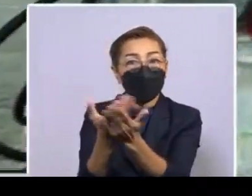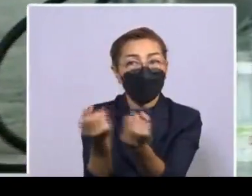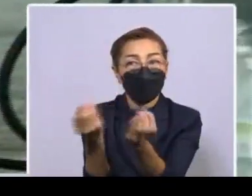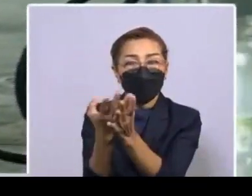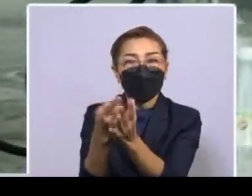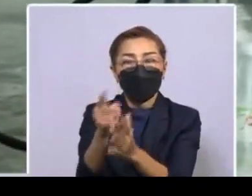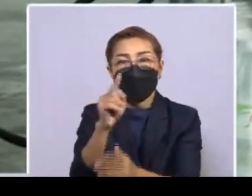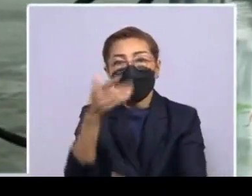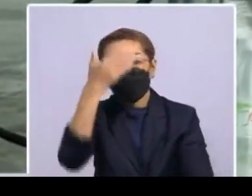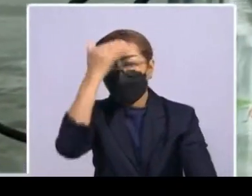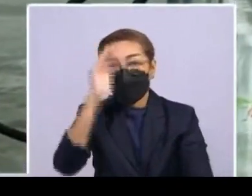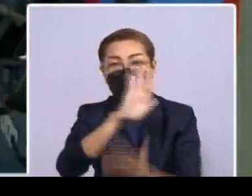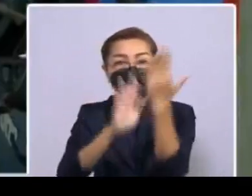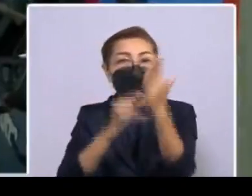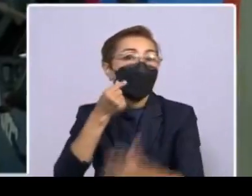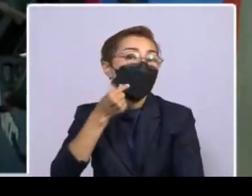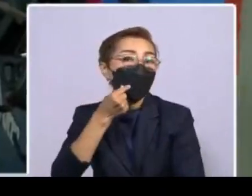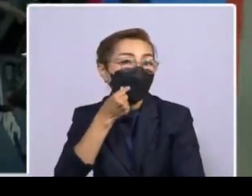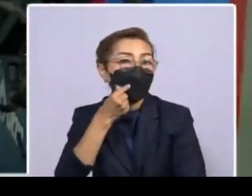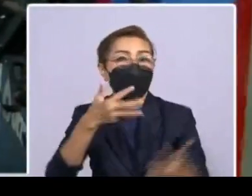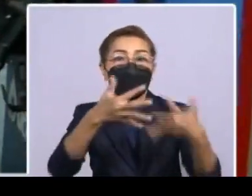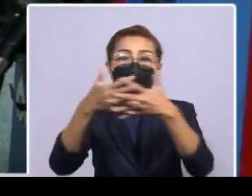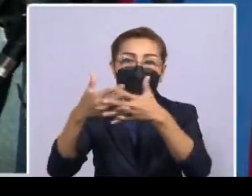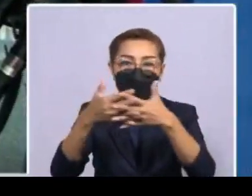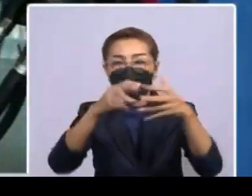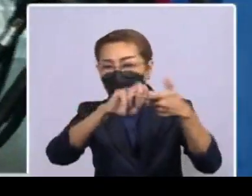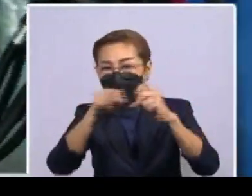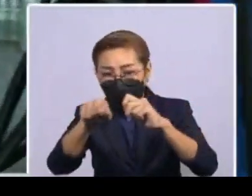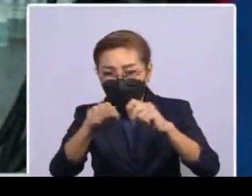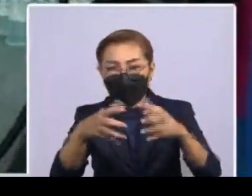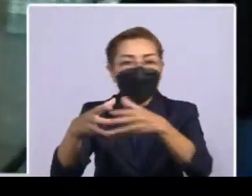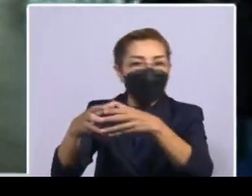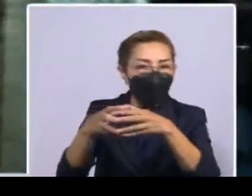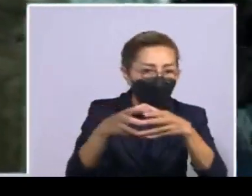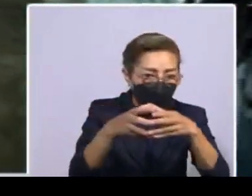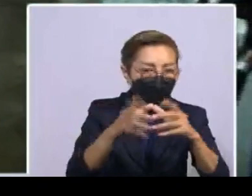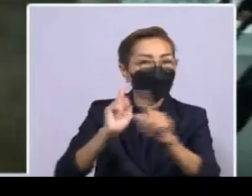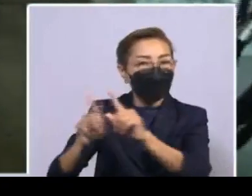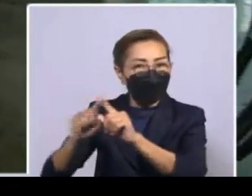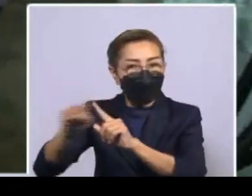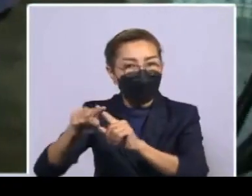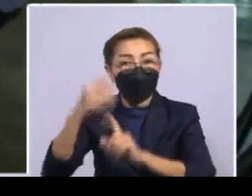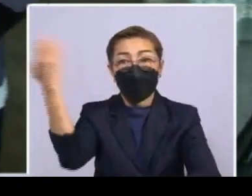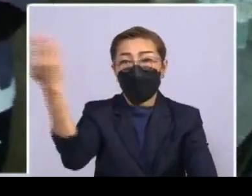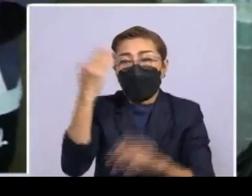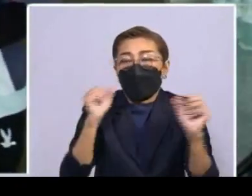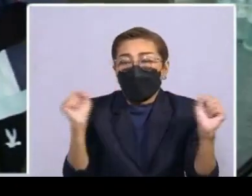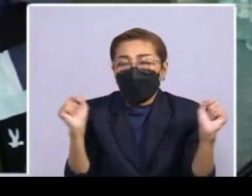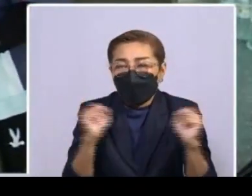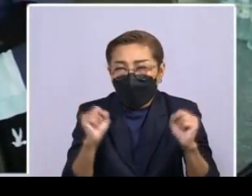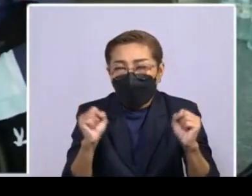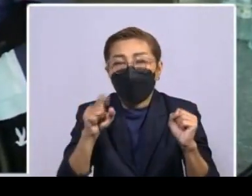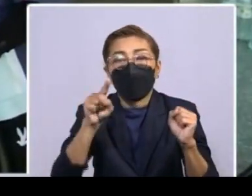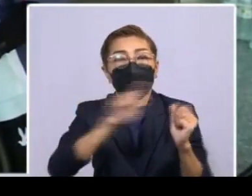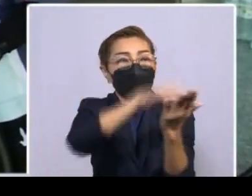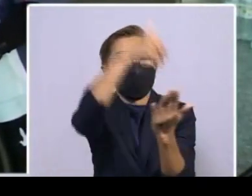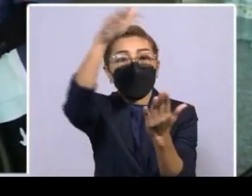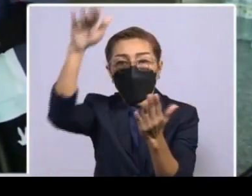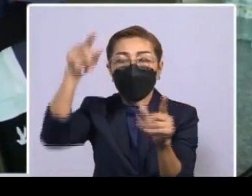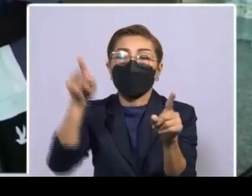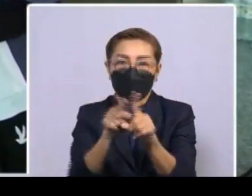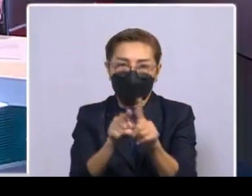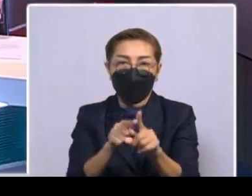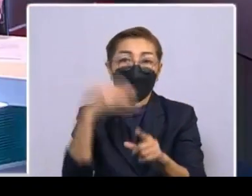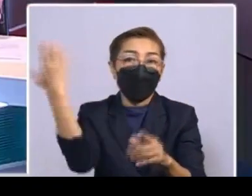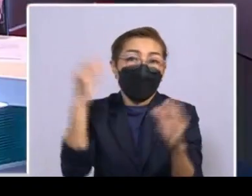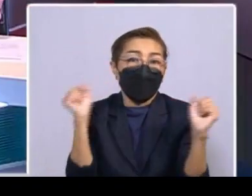ยูเครนใช่กับสหรัฐด้วยแล้วกลุ่มพันธมิตรไหนจะสภาพอากาศที่หนาวเย็นนะคะต่างชาติเขาก็เลยต้องการ